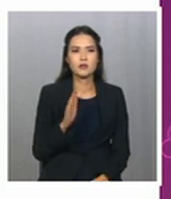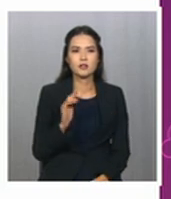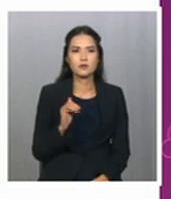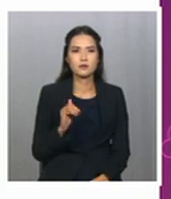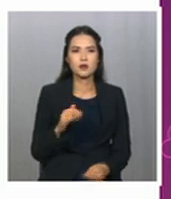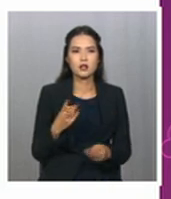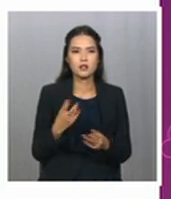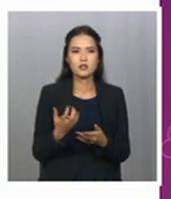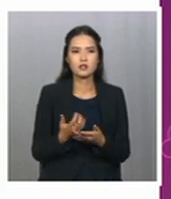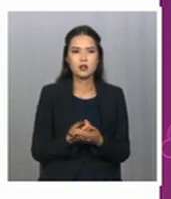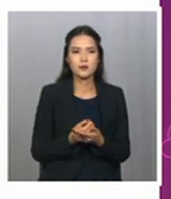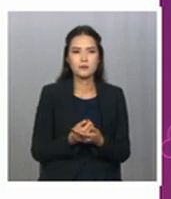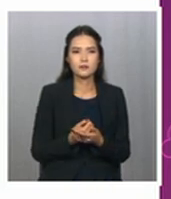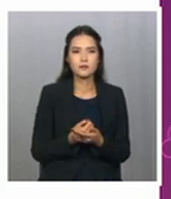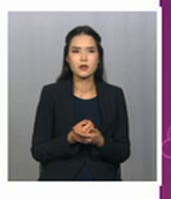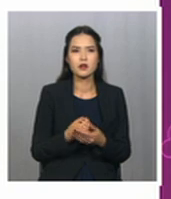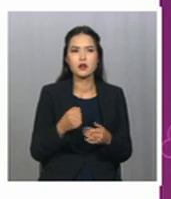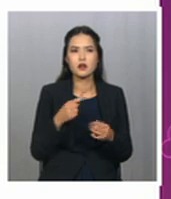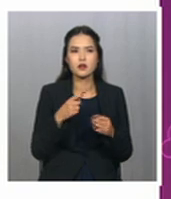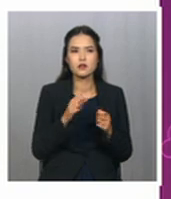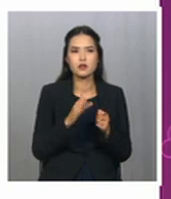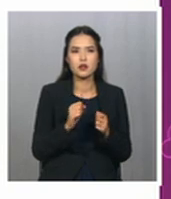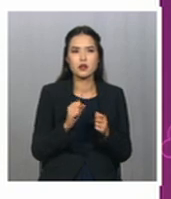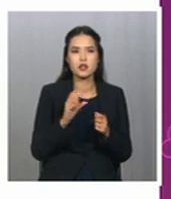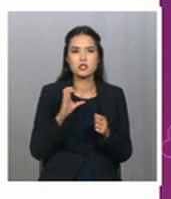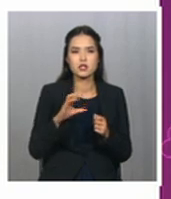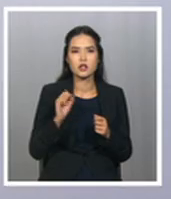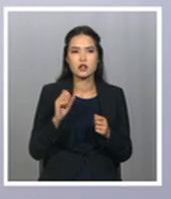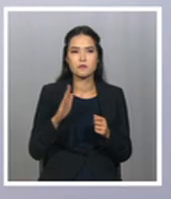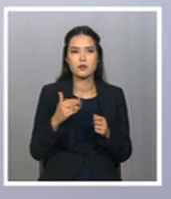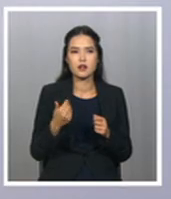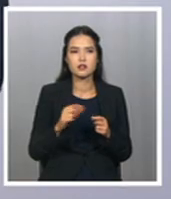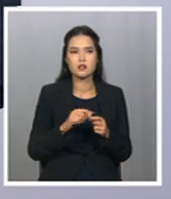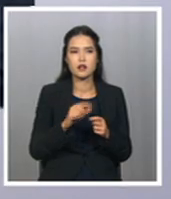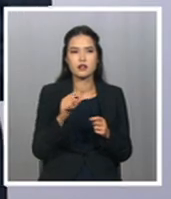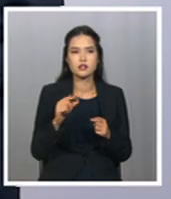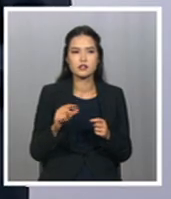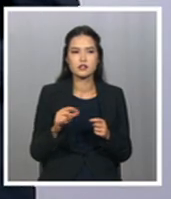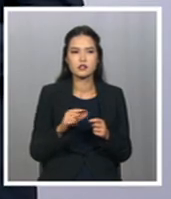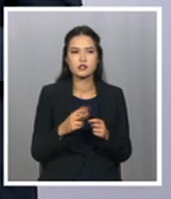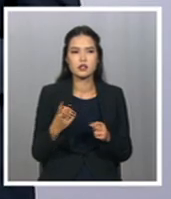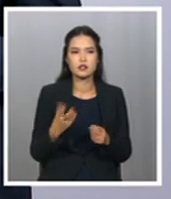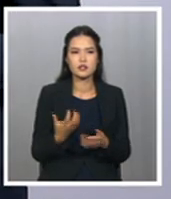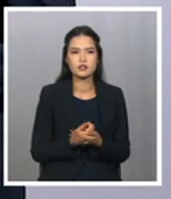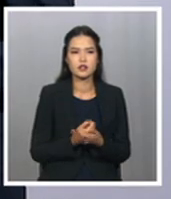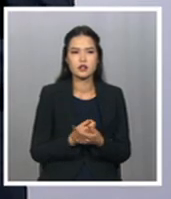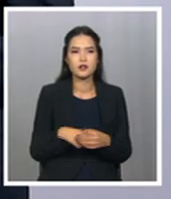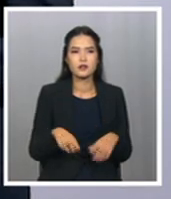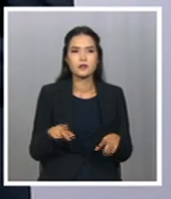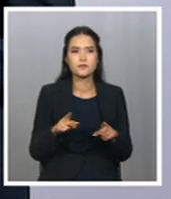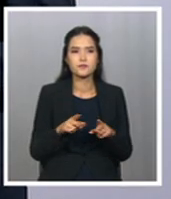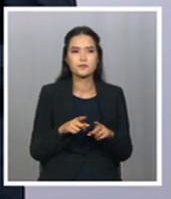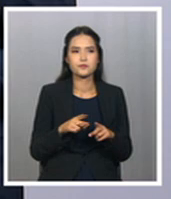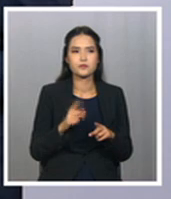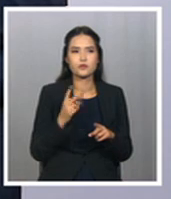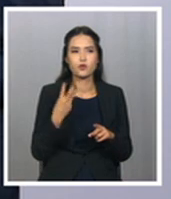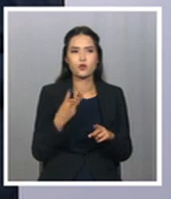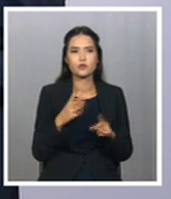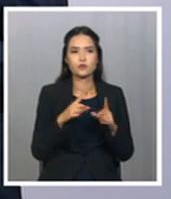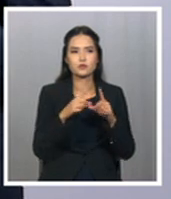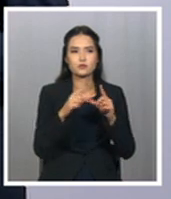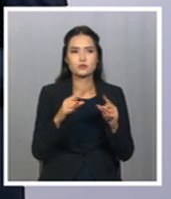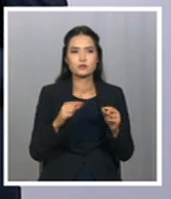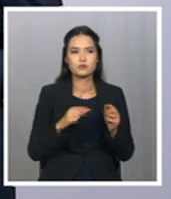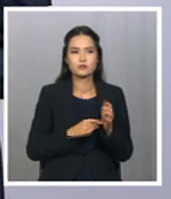Б қабырғалар деп алайық және осы екі қабырғаның арасында жатқан бұрышты гамма деп белгілейік. Бұл үш элемент белгілі. Демек,